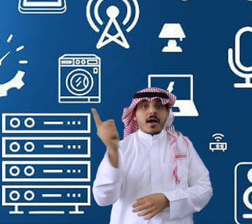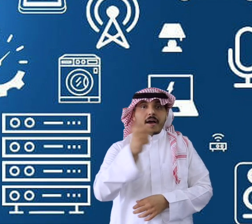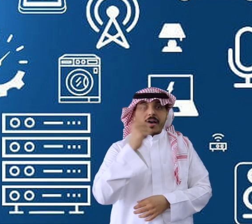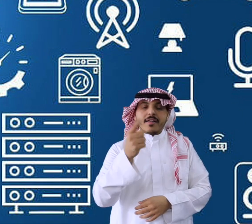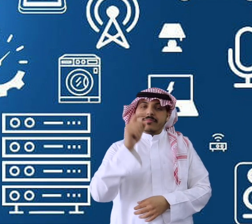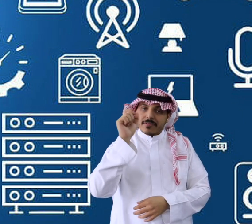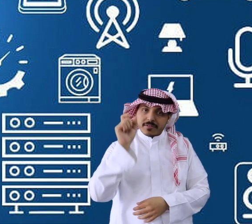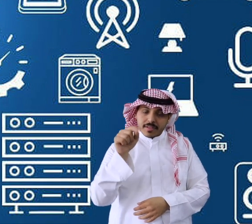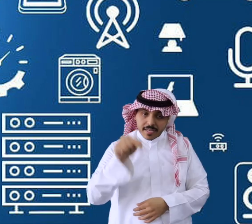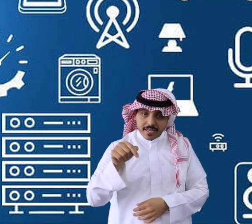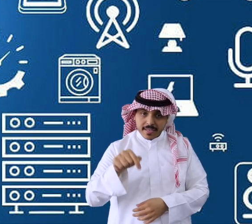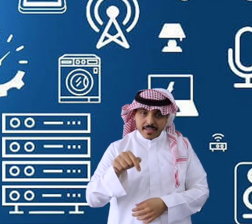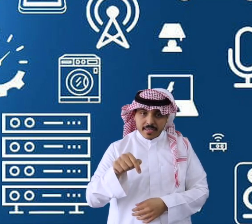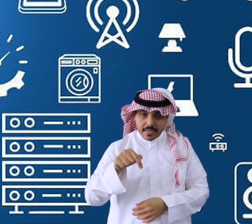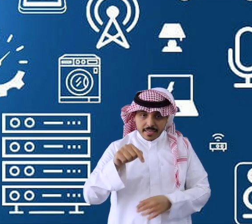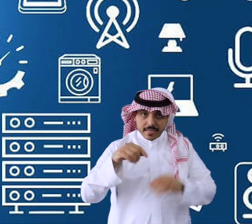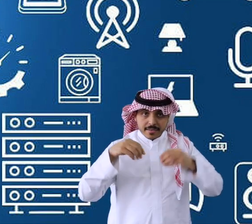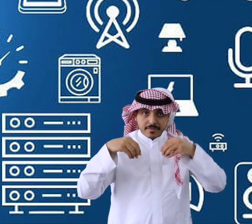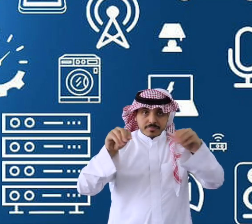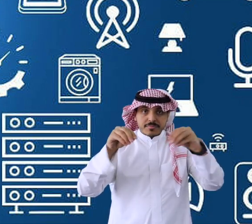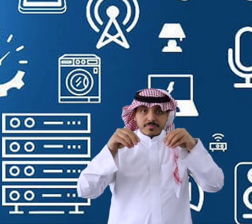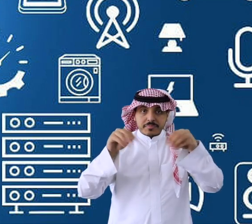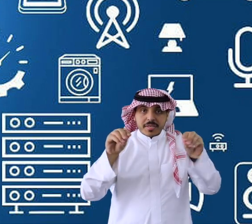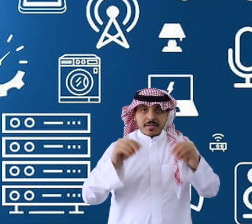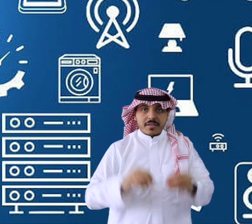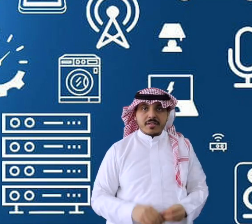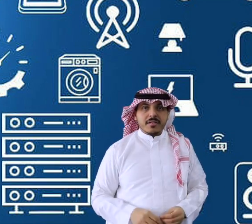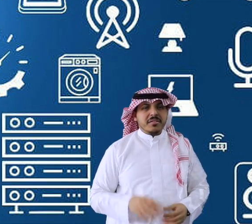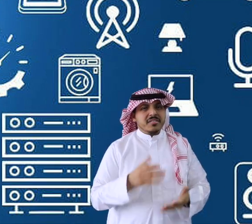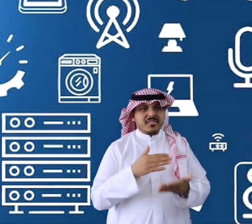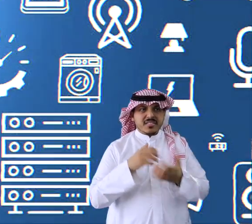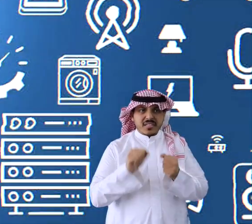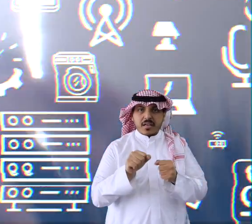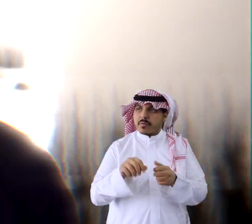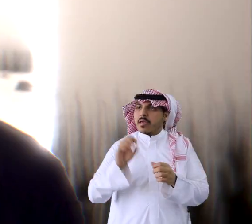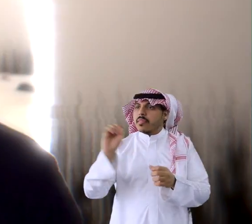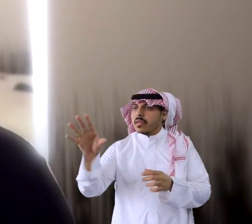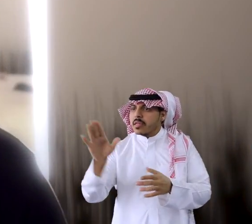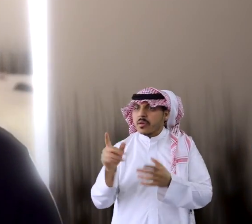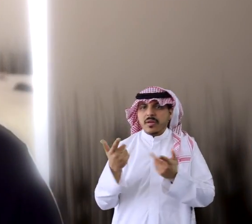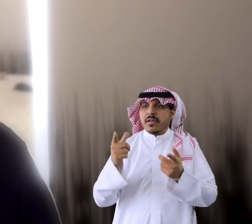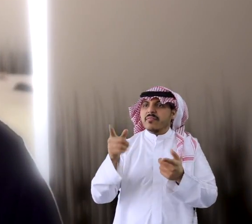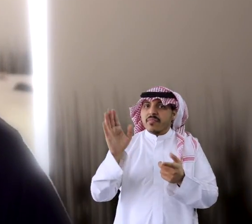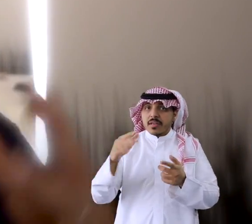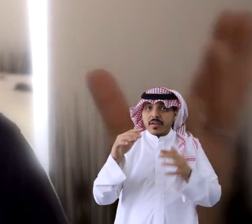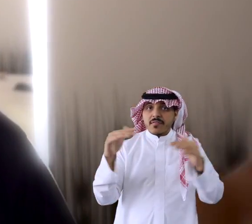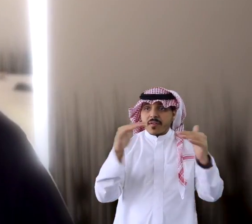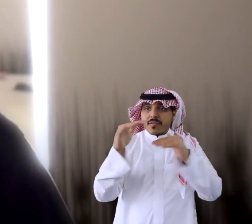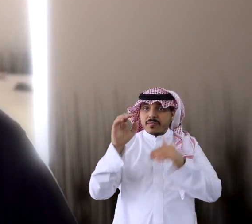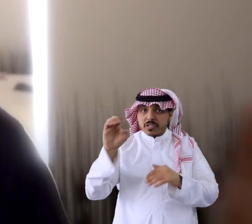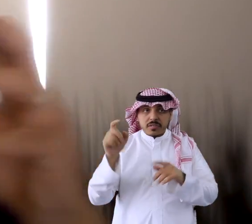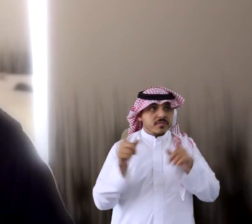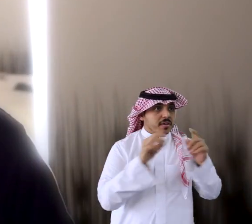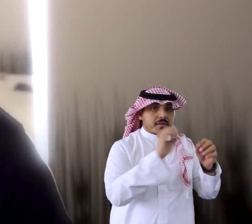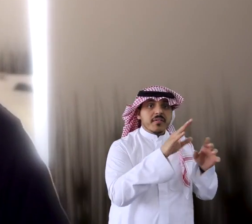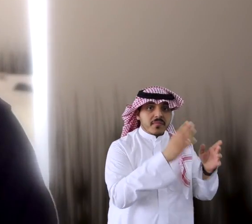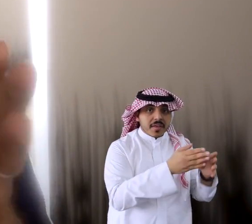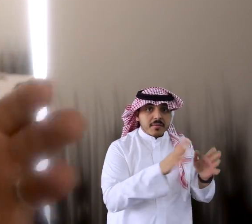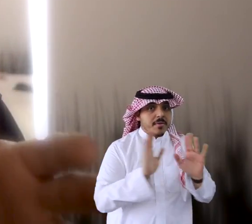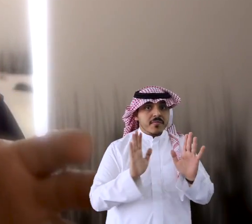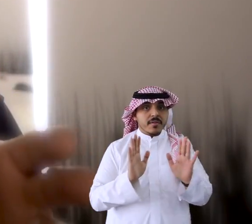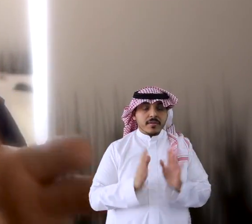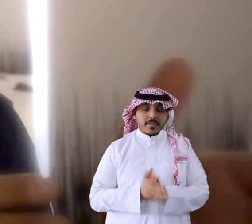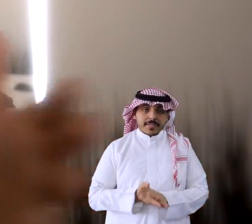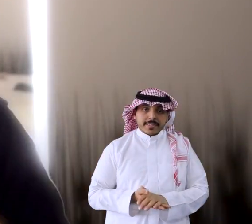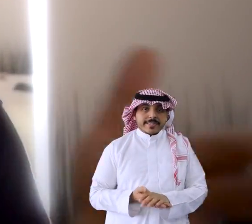العالم, هنا تحصل مشكلة تسويقية في توزيع هذا الجهاز في هذا المنطقة وعدم توزيعه في مناطق أخرى, وأيضا تبني الكميات